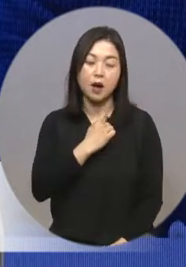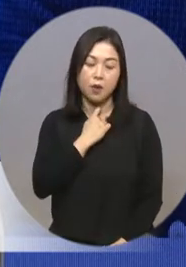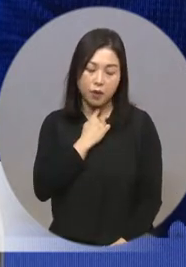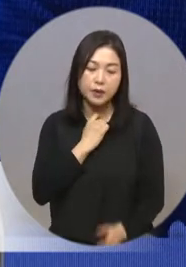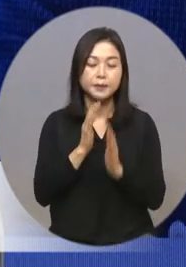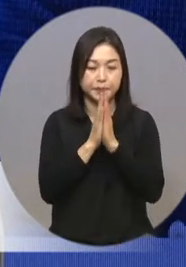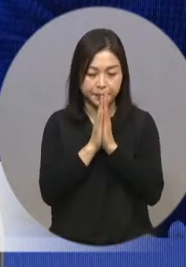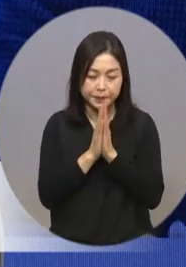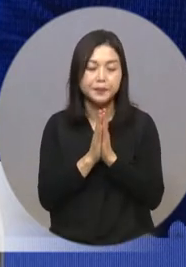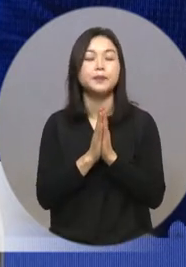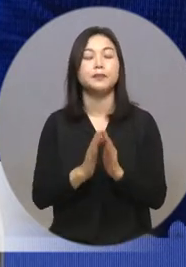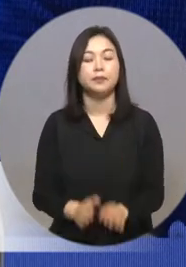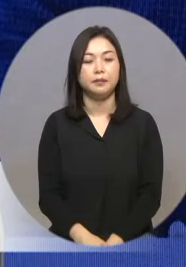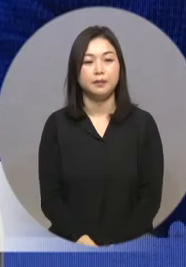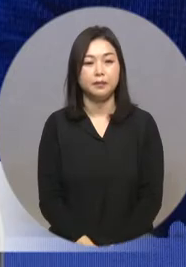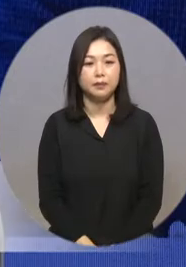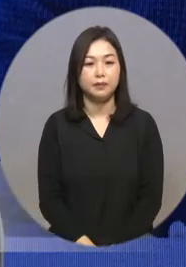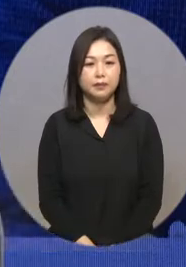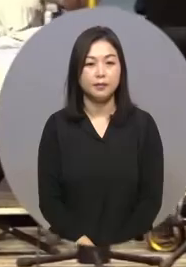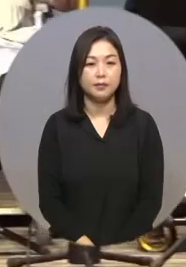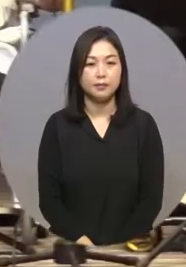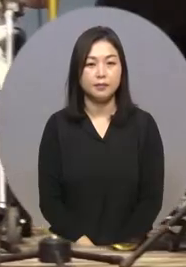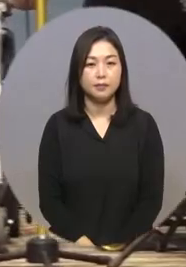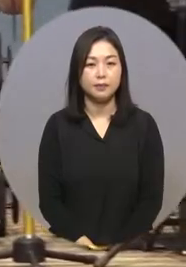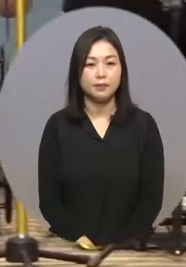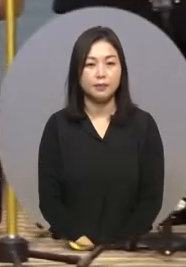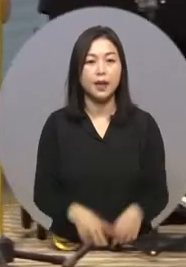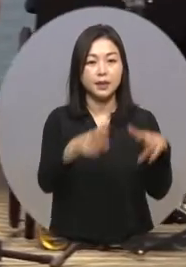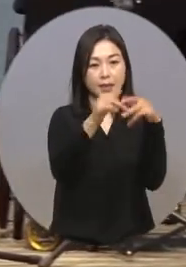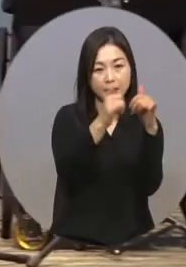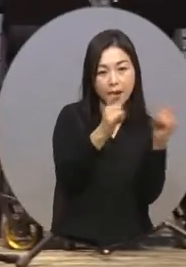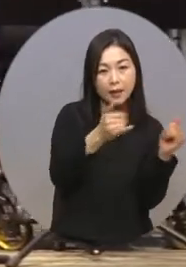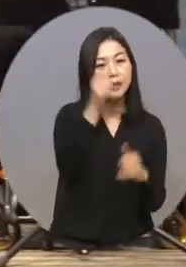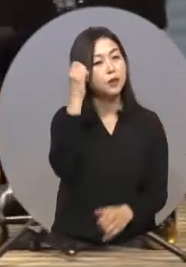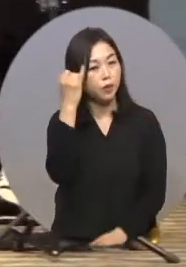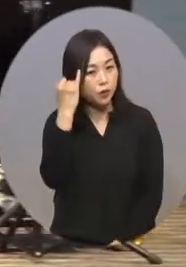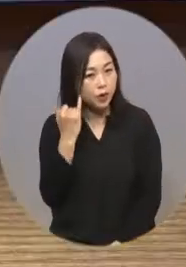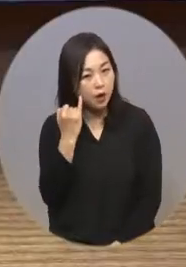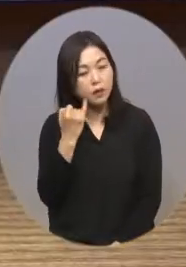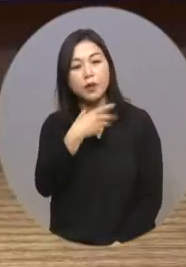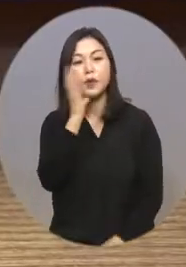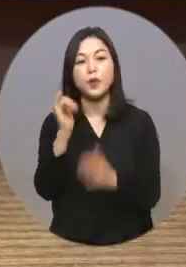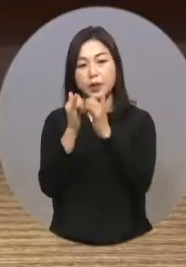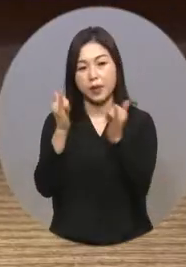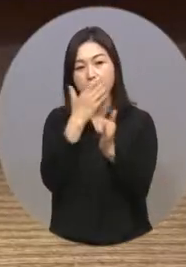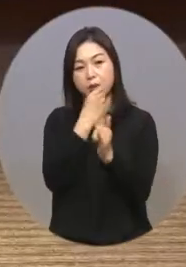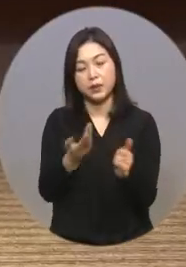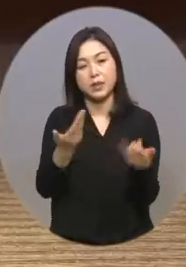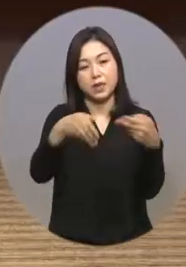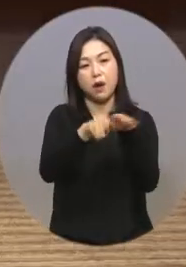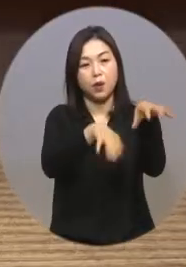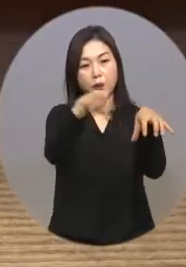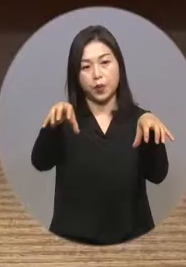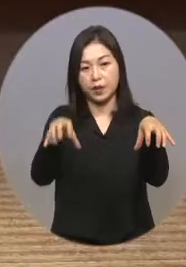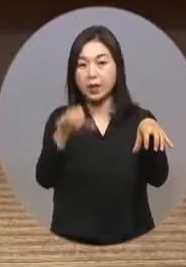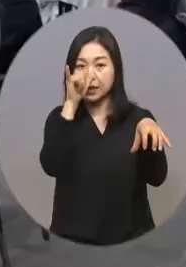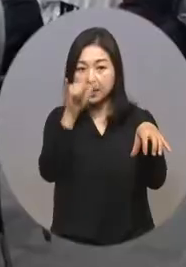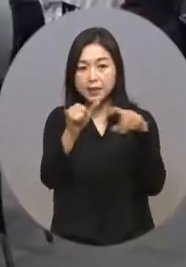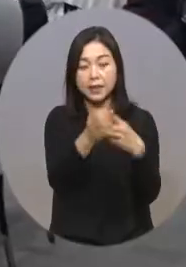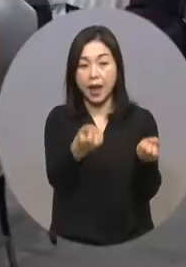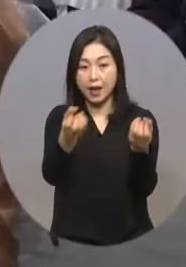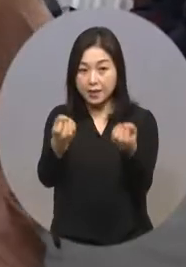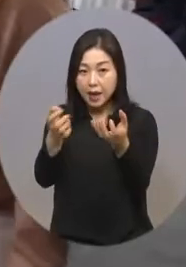계기가 되기를 기원합니다 장애인 청소년 노인복지 기간에 준비한 식전 행사는